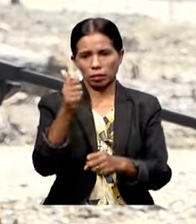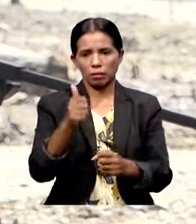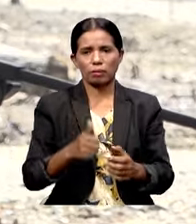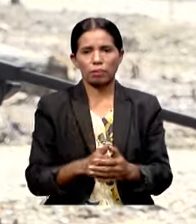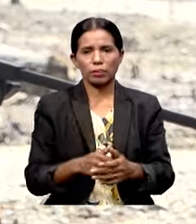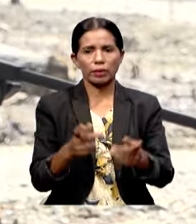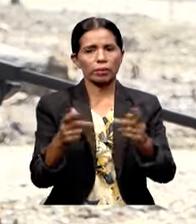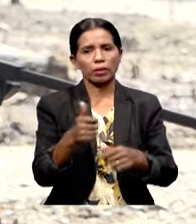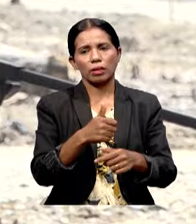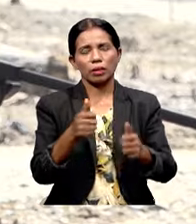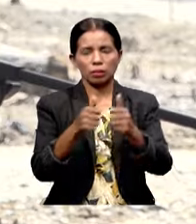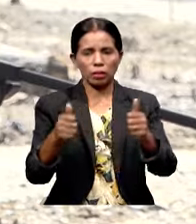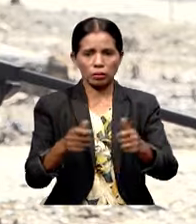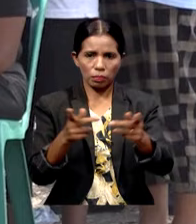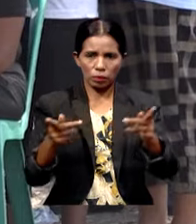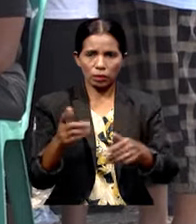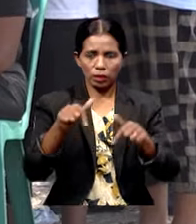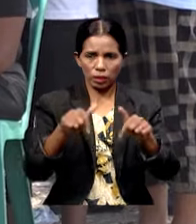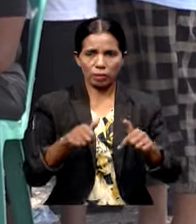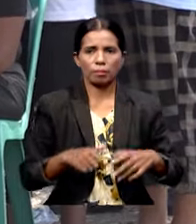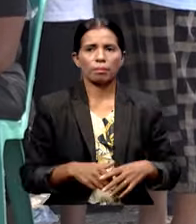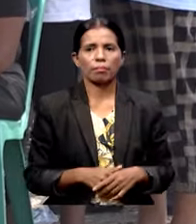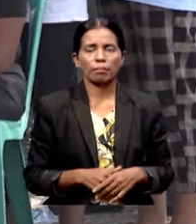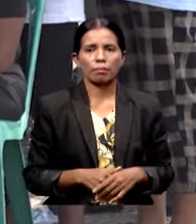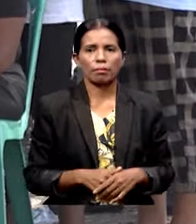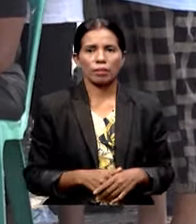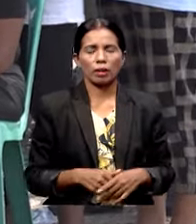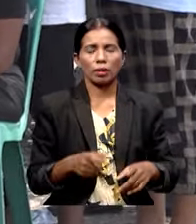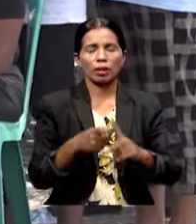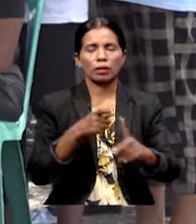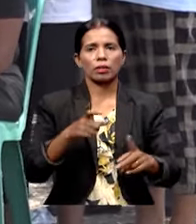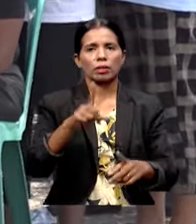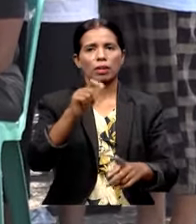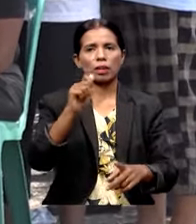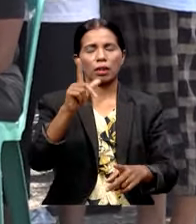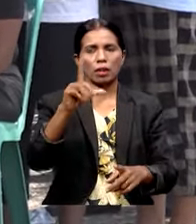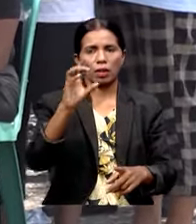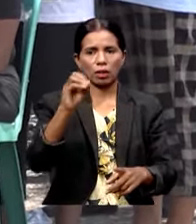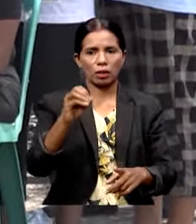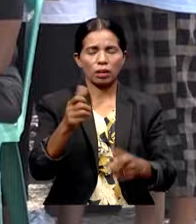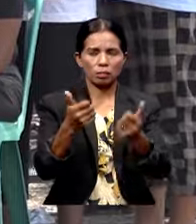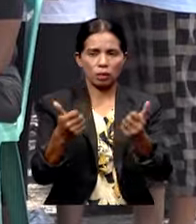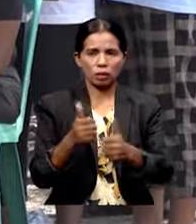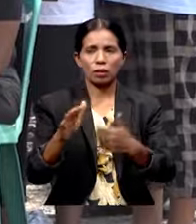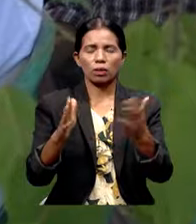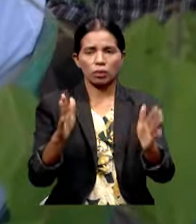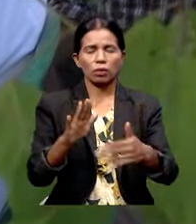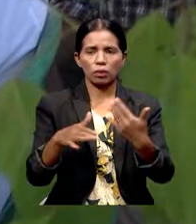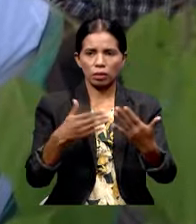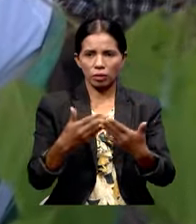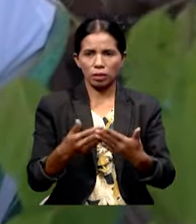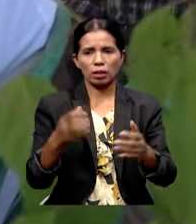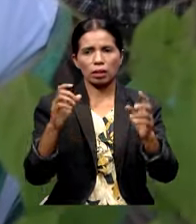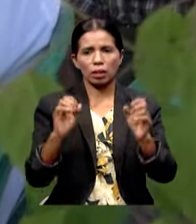iha fali ida misador posero in hene o sila kloto iha ve masir neba administrador sira tingkau identifika